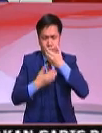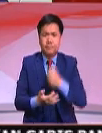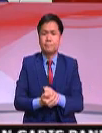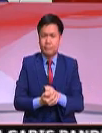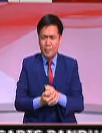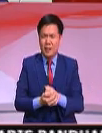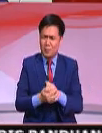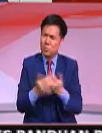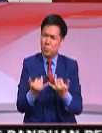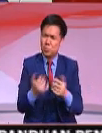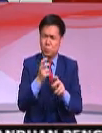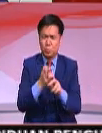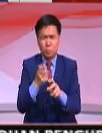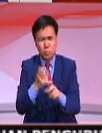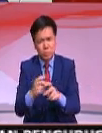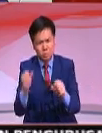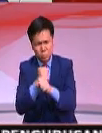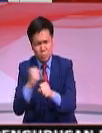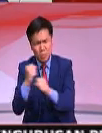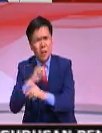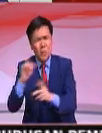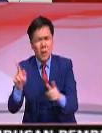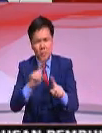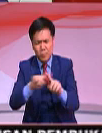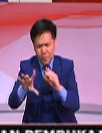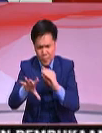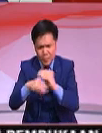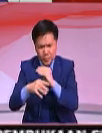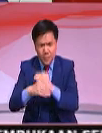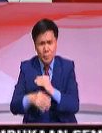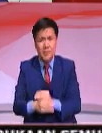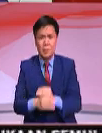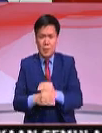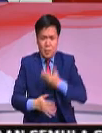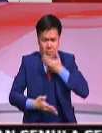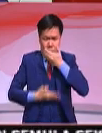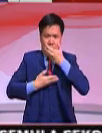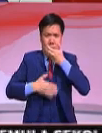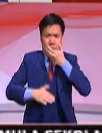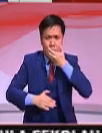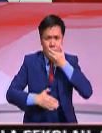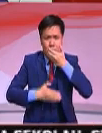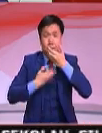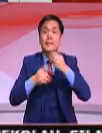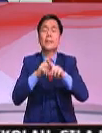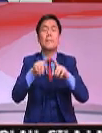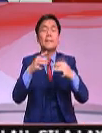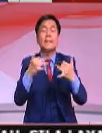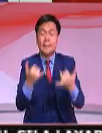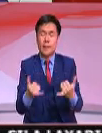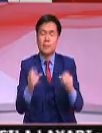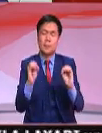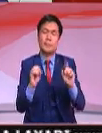itu amat mencabar untuk dapatkan alat bantuan pernafasan. Setakat ini kita tak ada masalah, kita